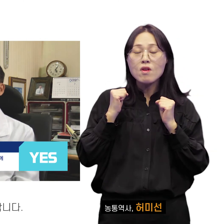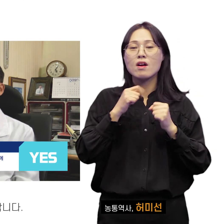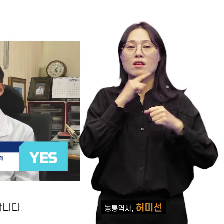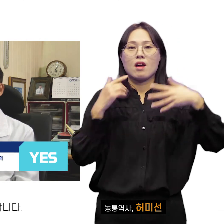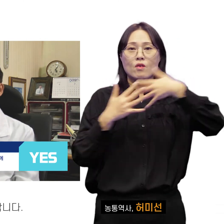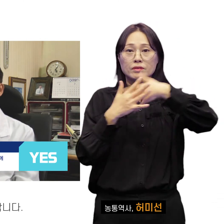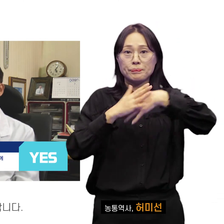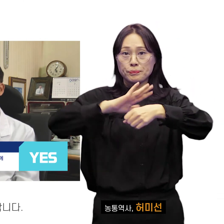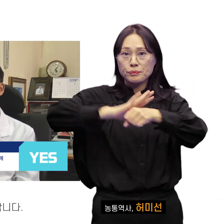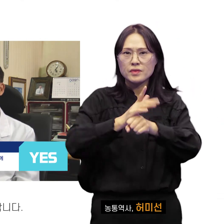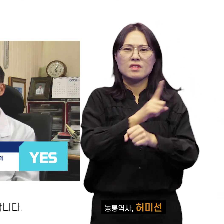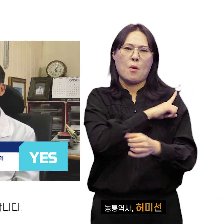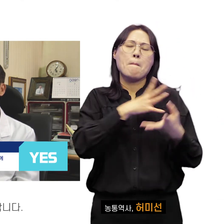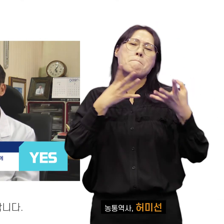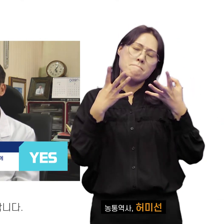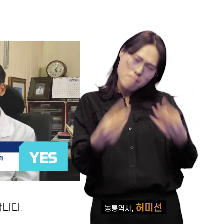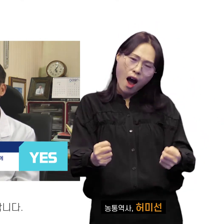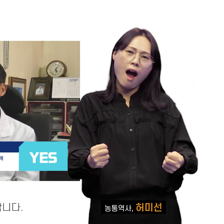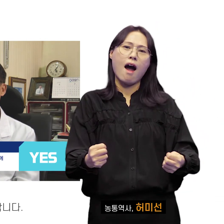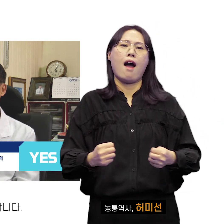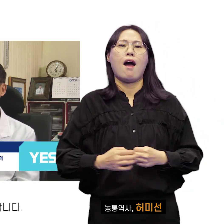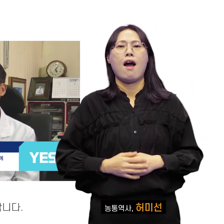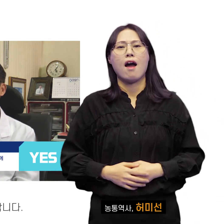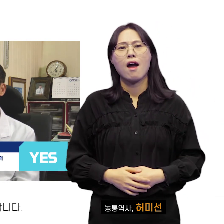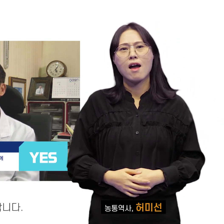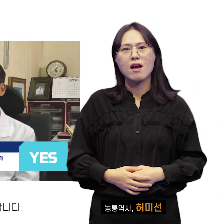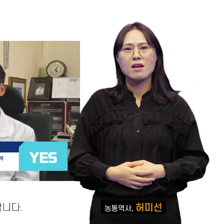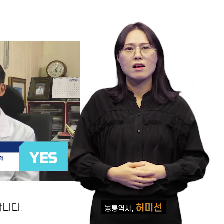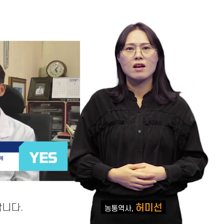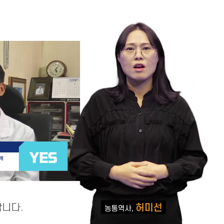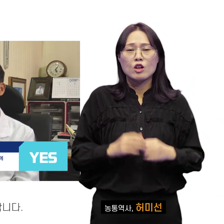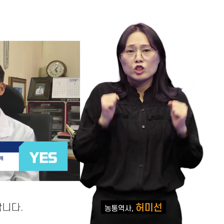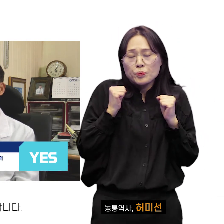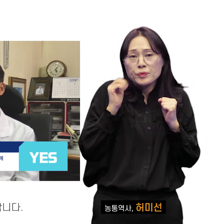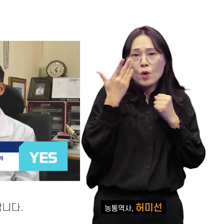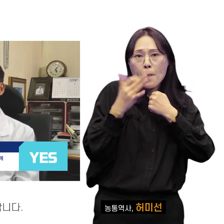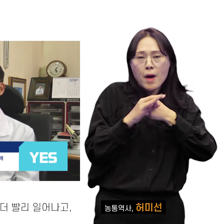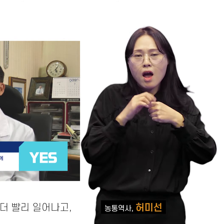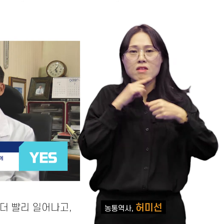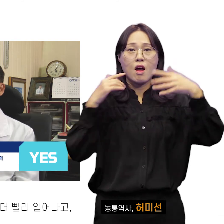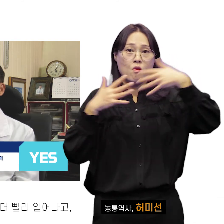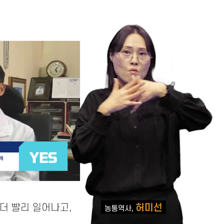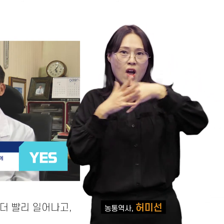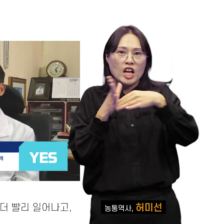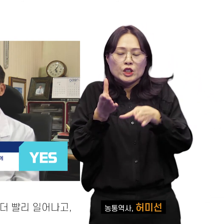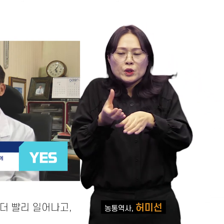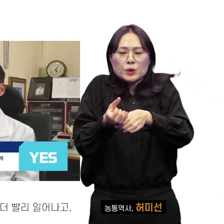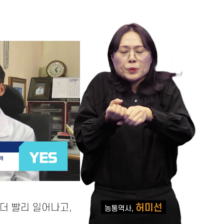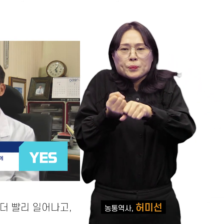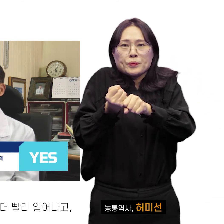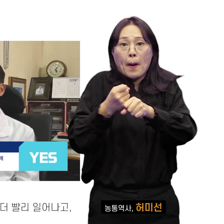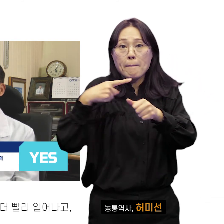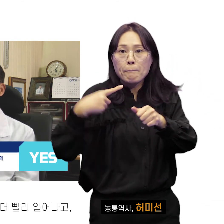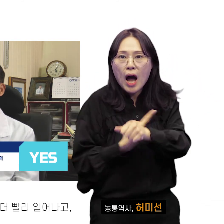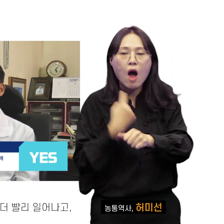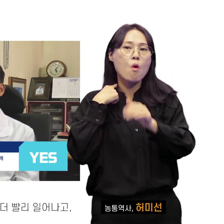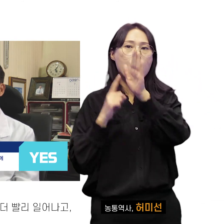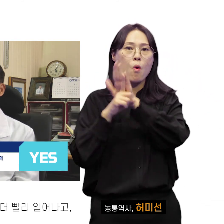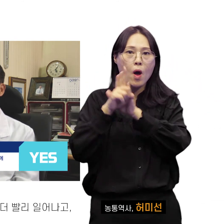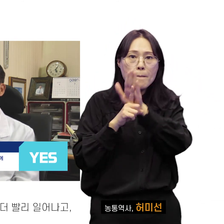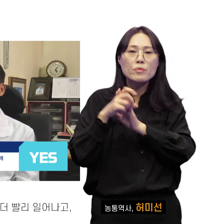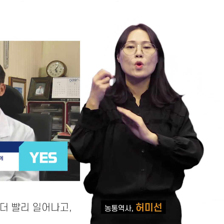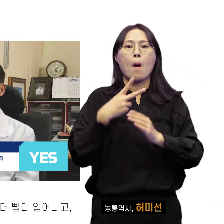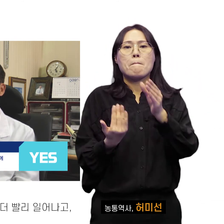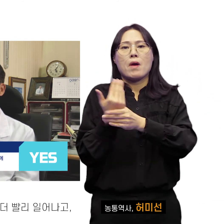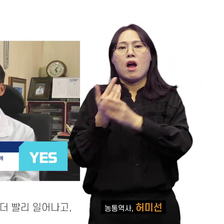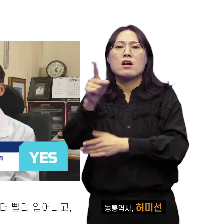예, 그렇습니다. 겨울철에 혈관 폐쇄가 더 많이 발생합니다. 춥게 되면 혈관이 수축이 일어나서